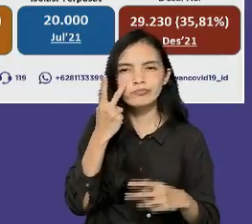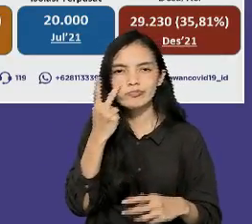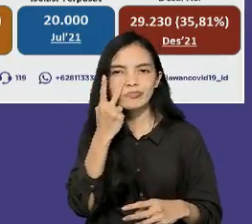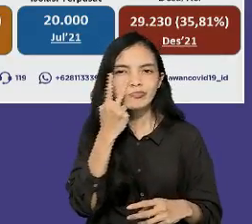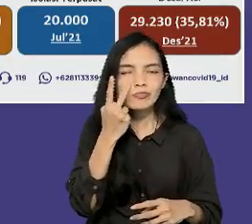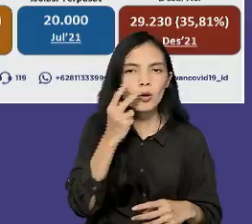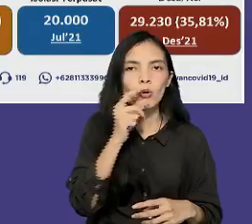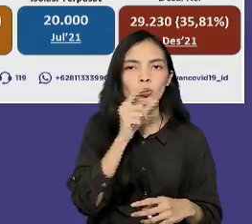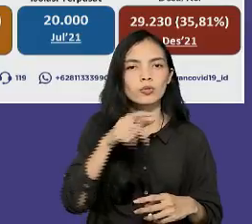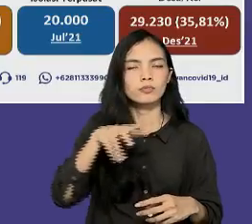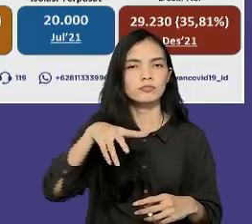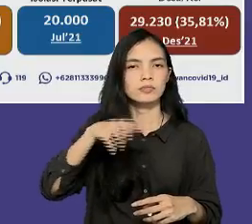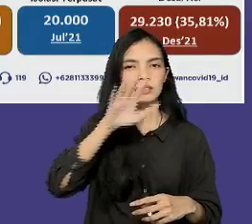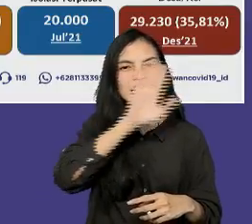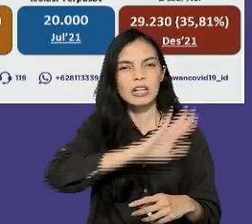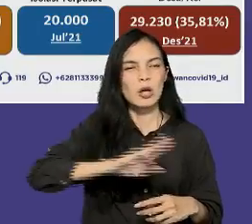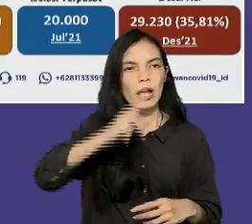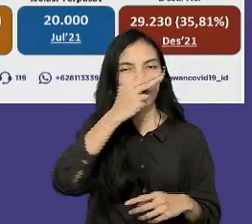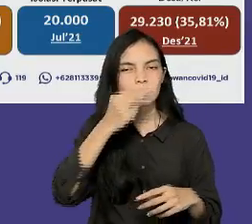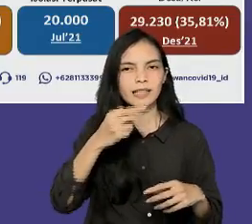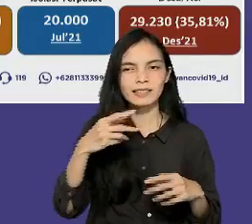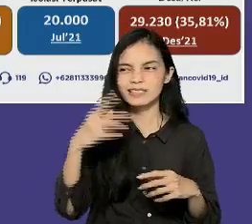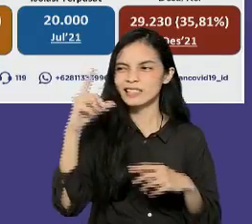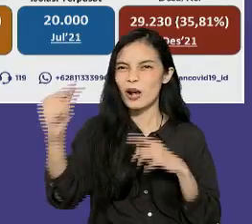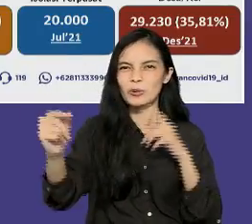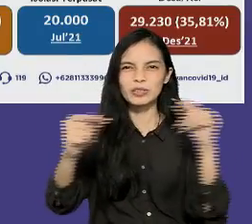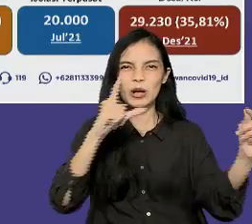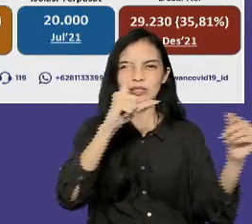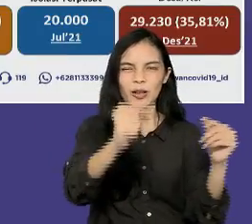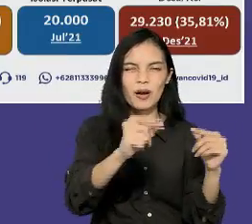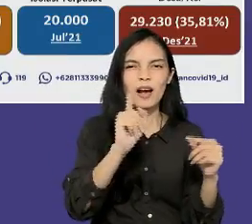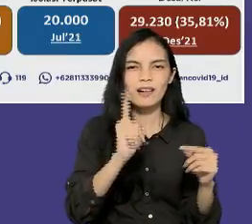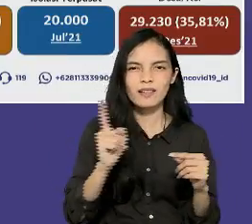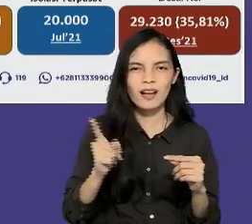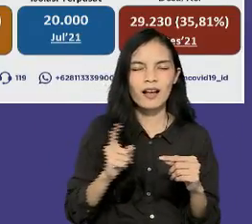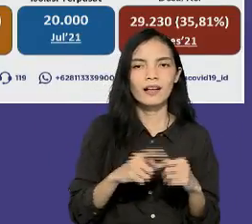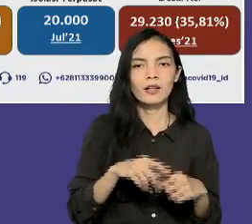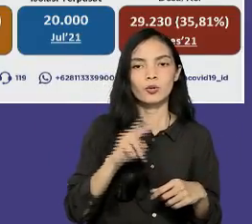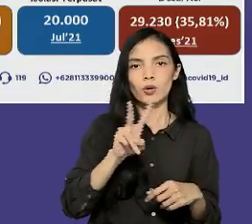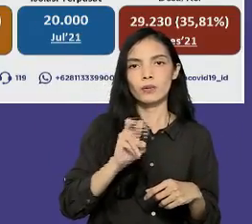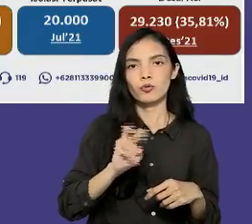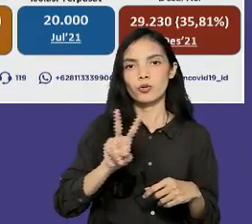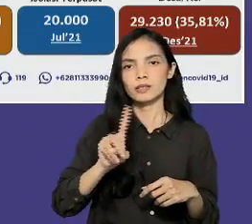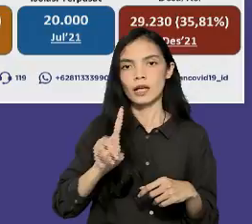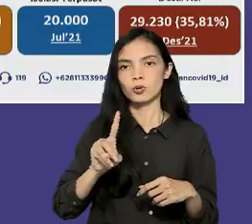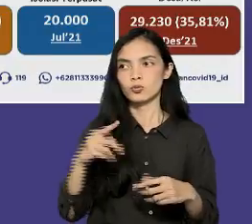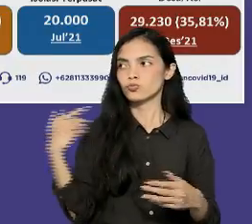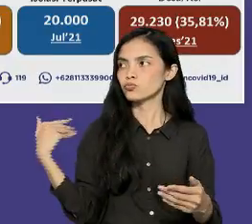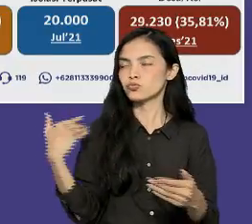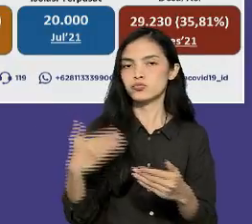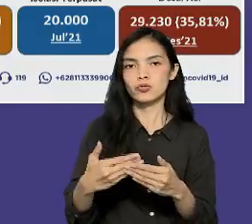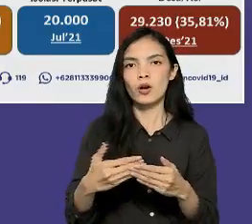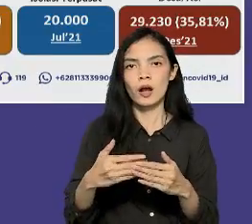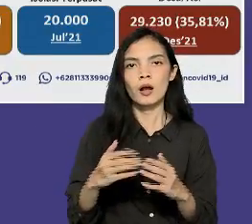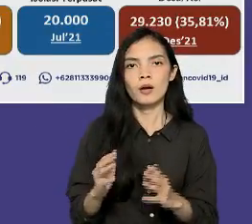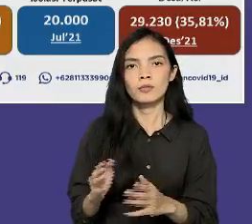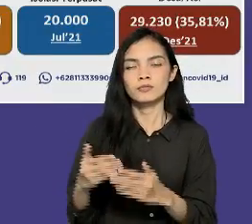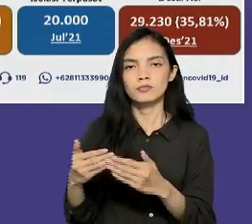di seluruh wilayah di Indonesia. Sepanjang tahun 2021, kita berhasil menggerakkan